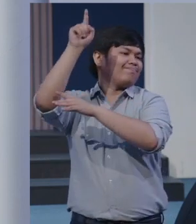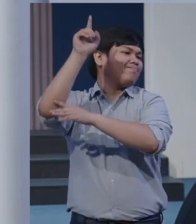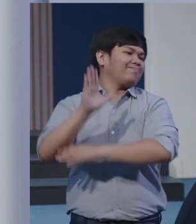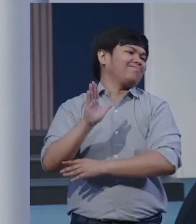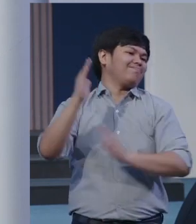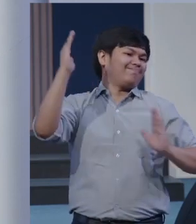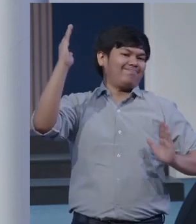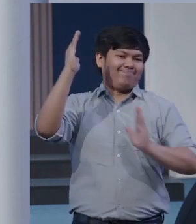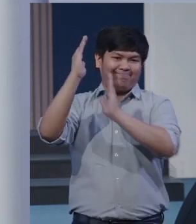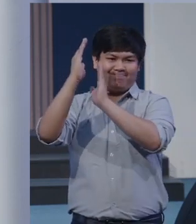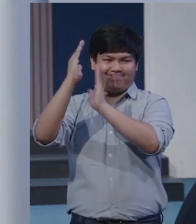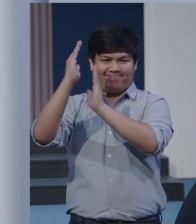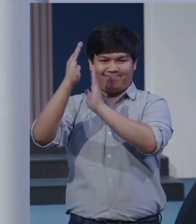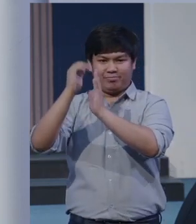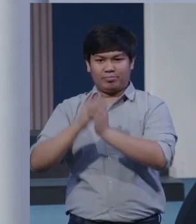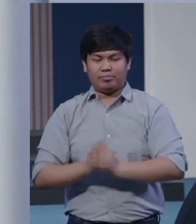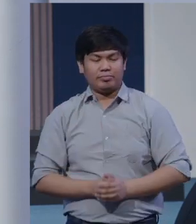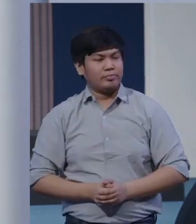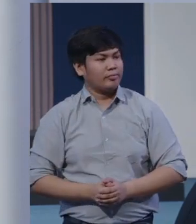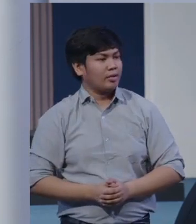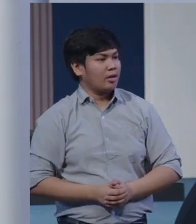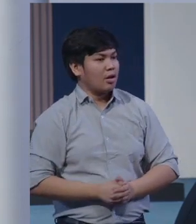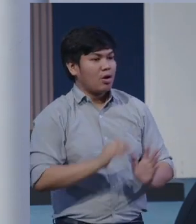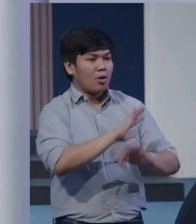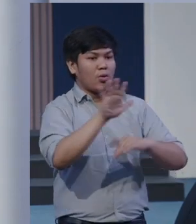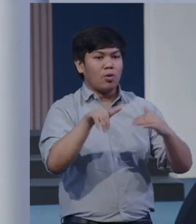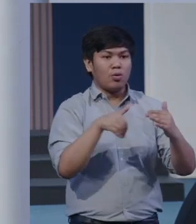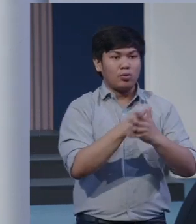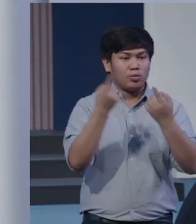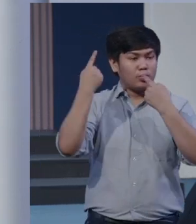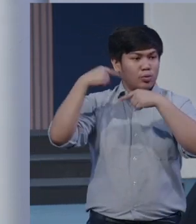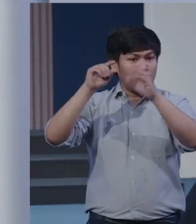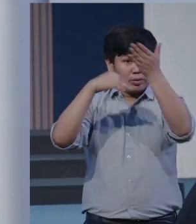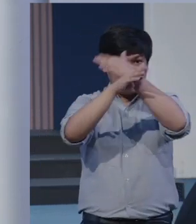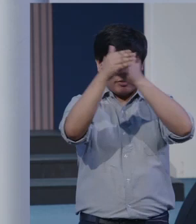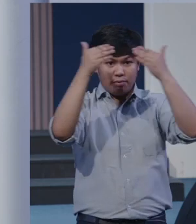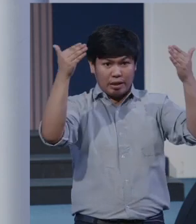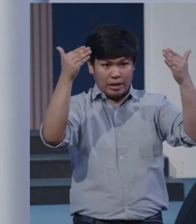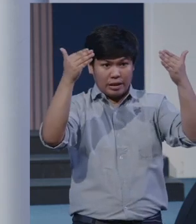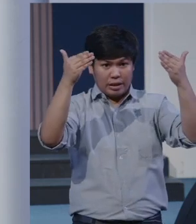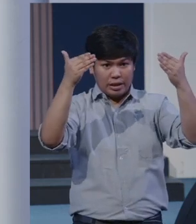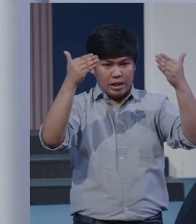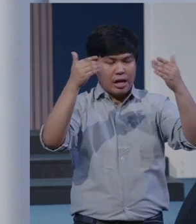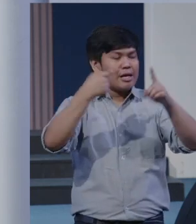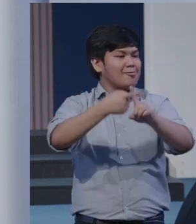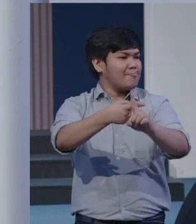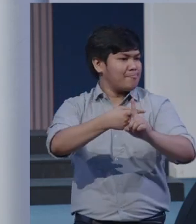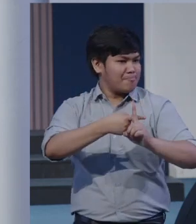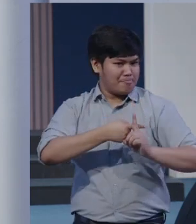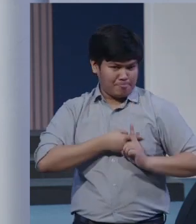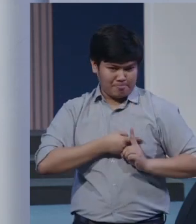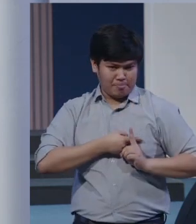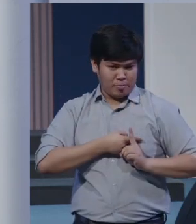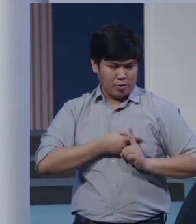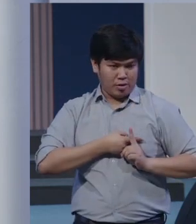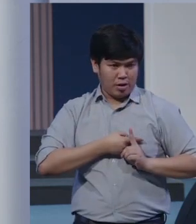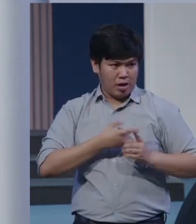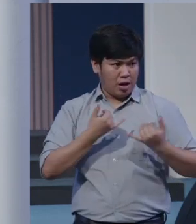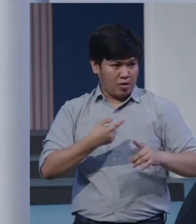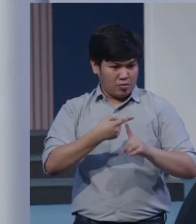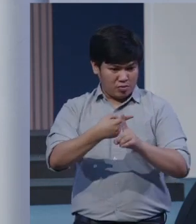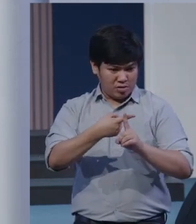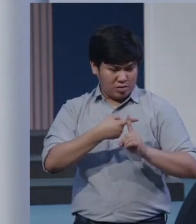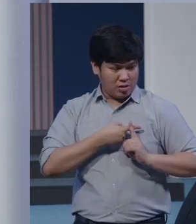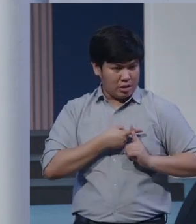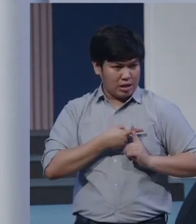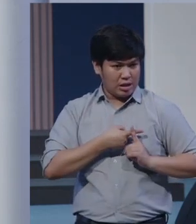kapatid ang makakapasok sa Prinsesa ng Diyos ay yung mga nak kay Kristo Hesus at si Kristo Hesus ang